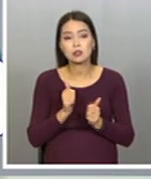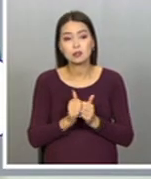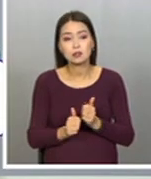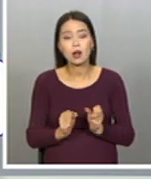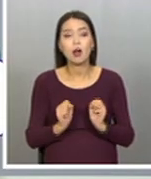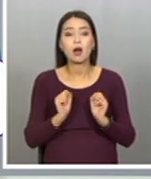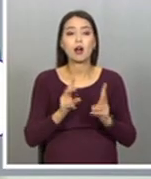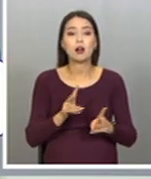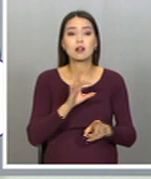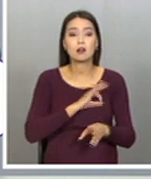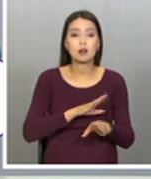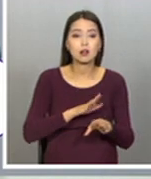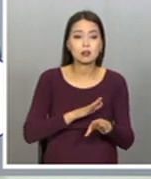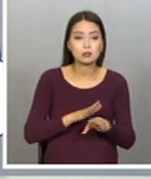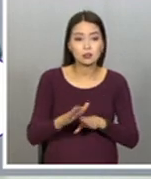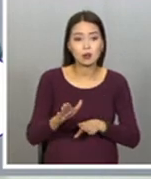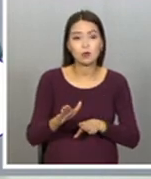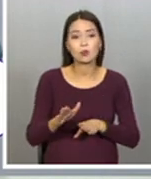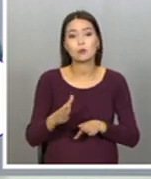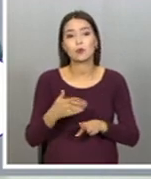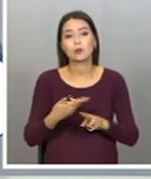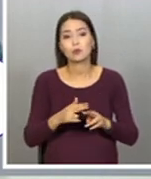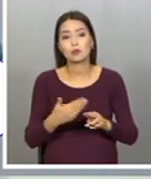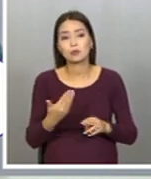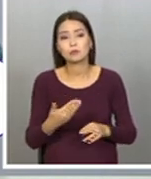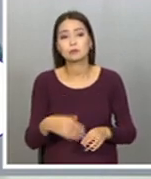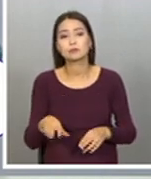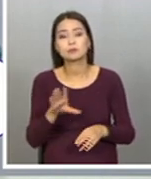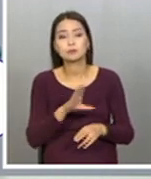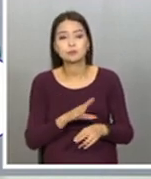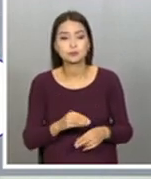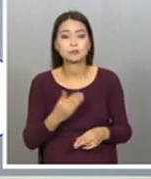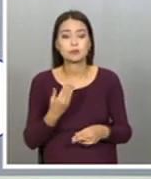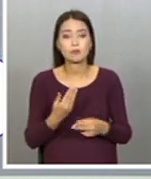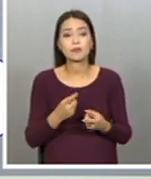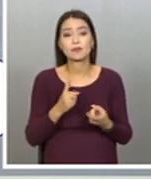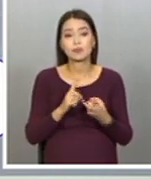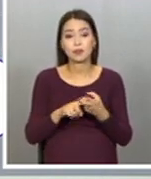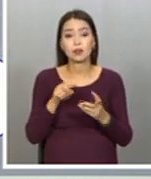тасымалдауында емес, оның қоздырғыштардың күшінде болып тұр.